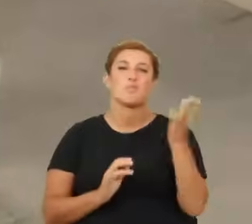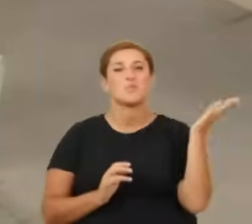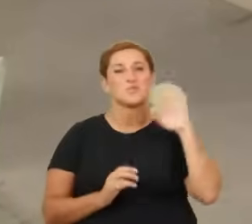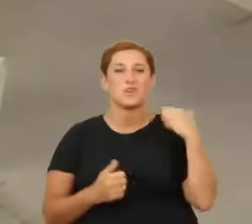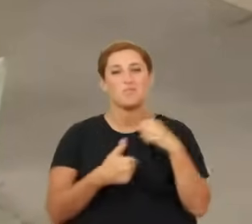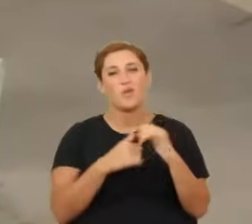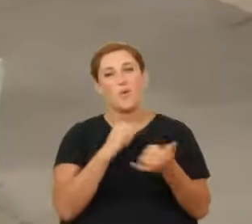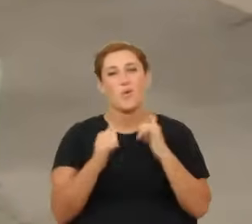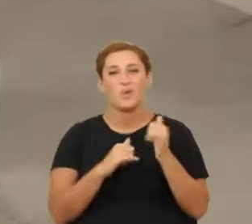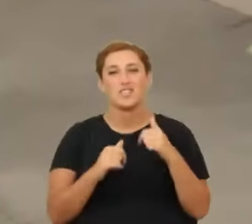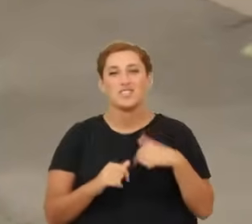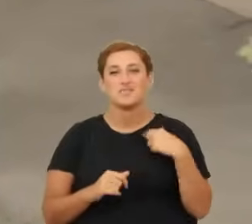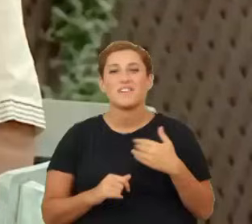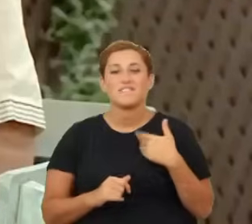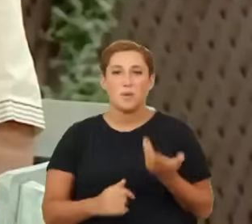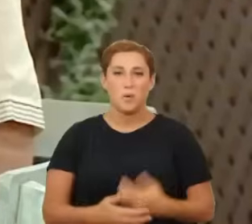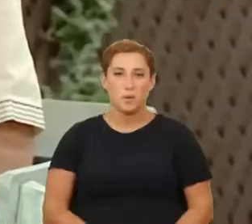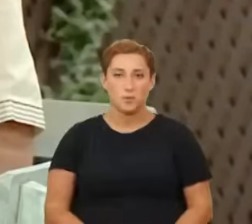Sonra bir daha oynarız. Başka zaman oynarız ya.